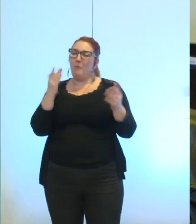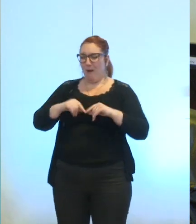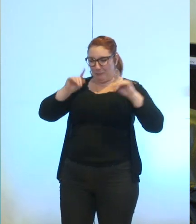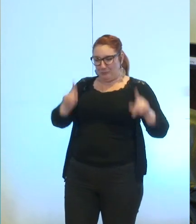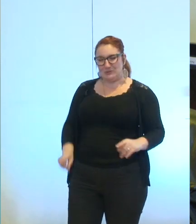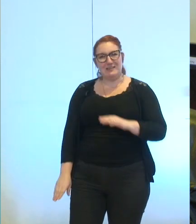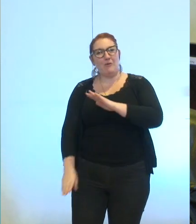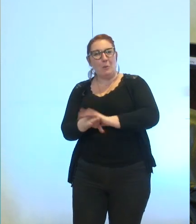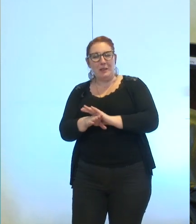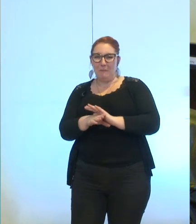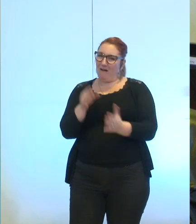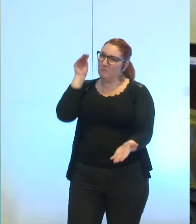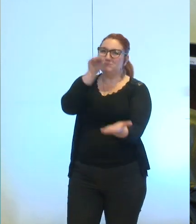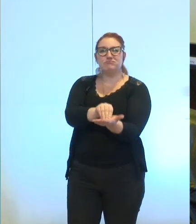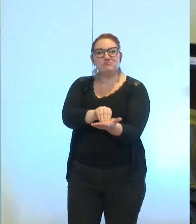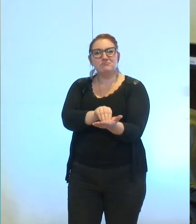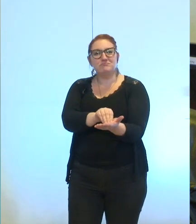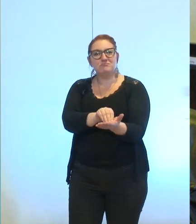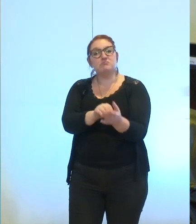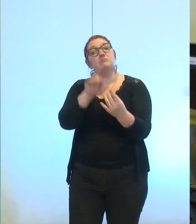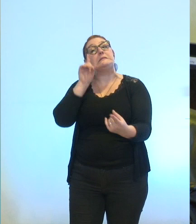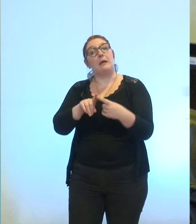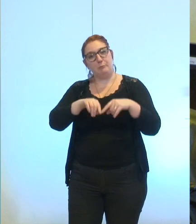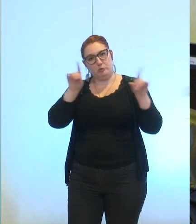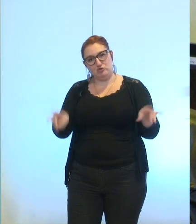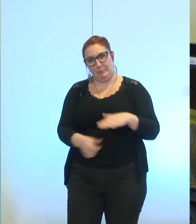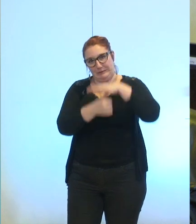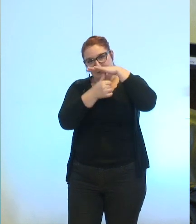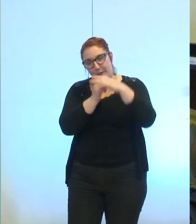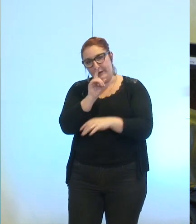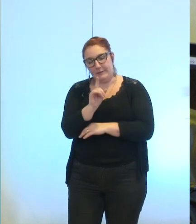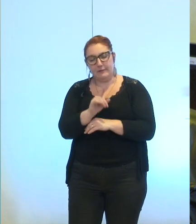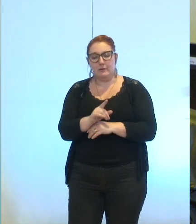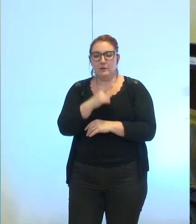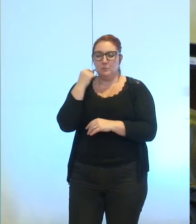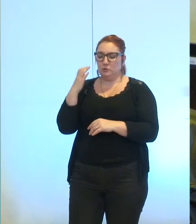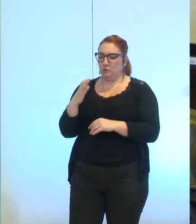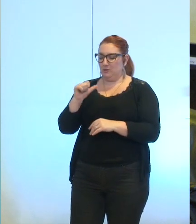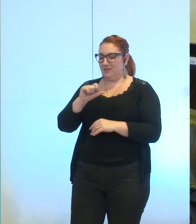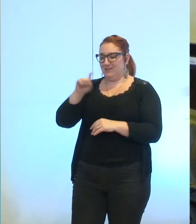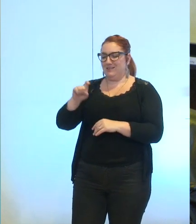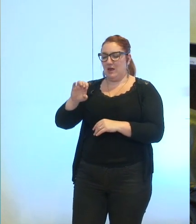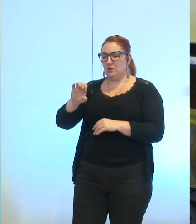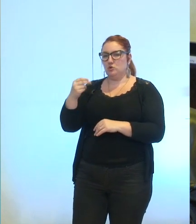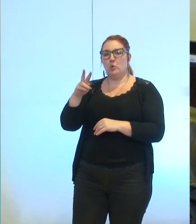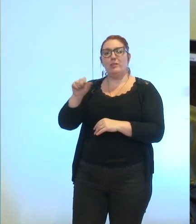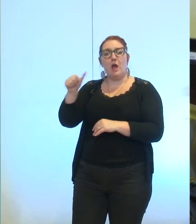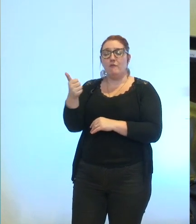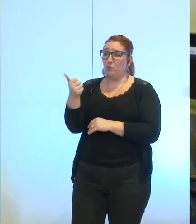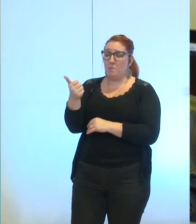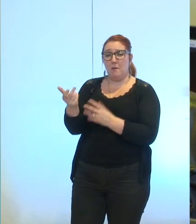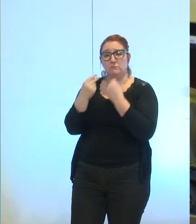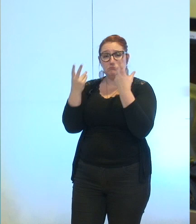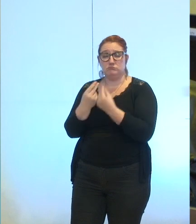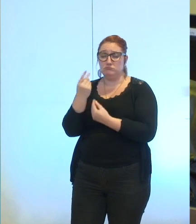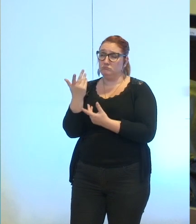le budget principal Richard casna va évoquer à juste titre les indemnités à